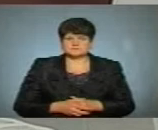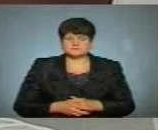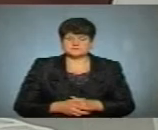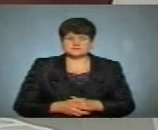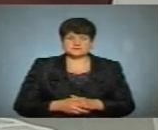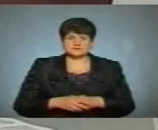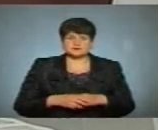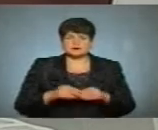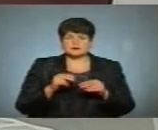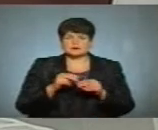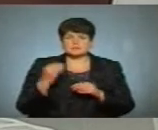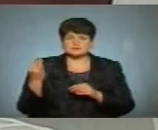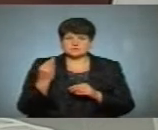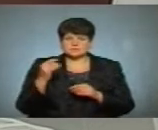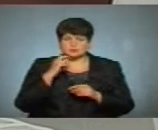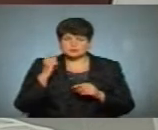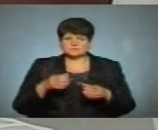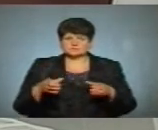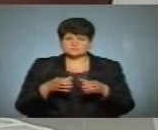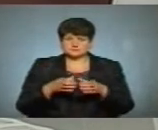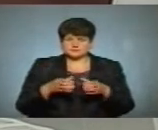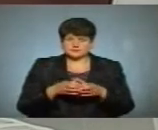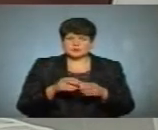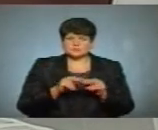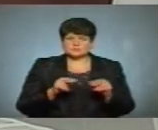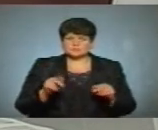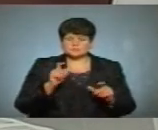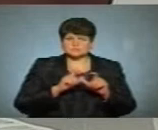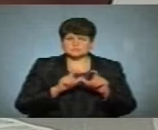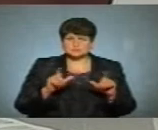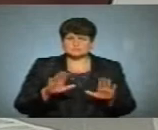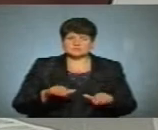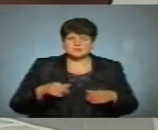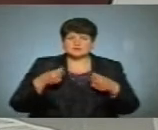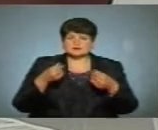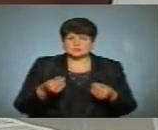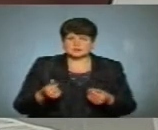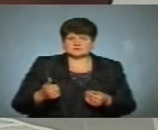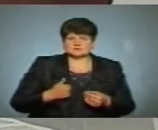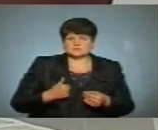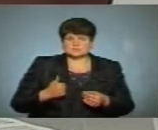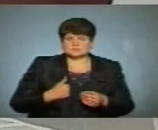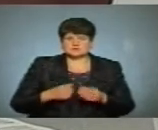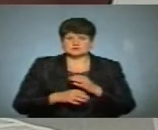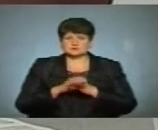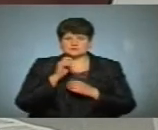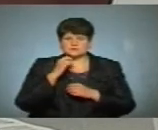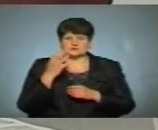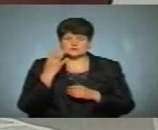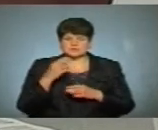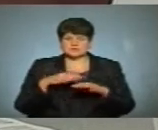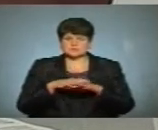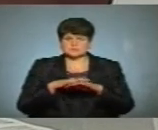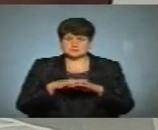Студенти кафедри історії України Тернопільського педагогічного університету передали військовослужбовцям на схід України 4 маскувальні